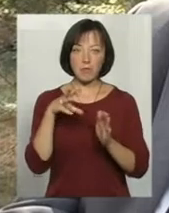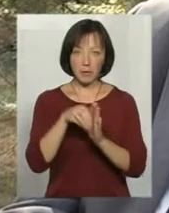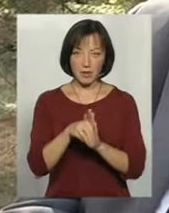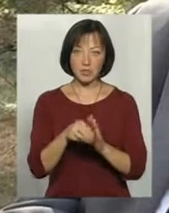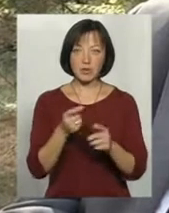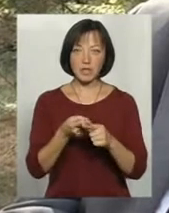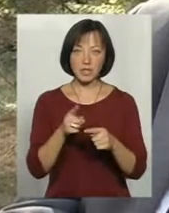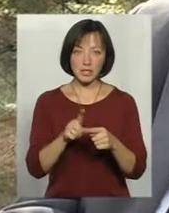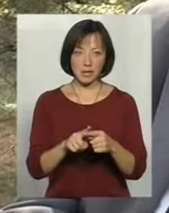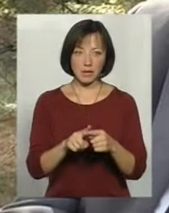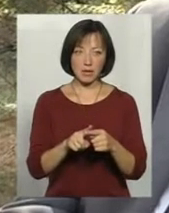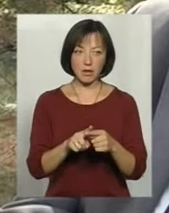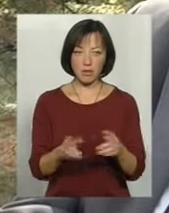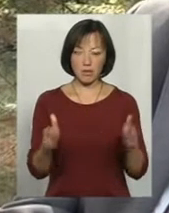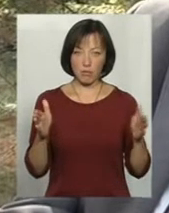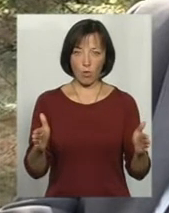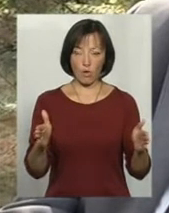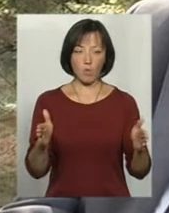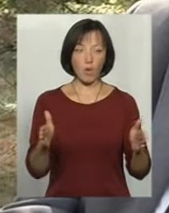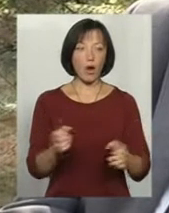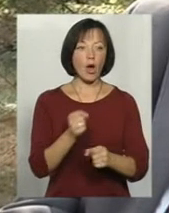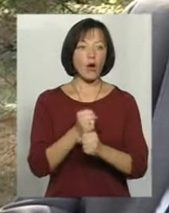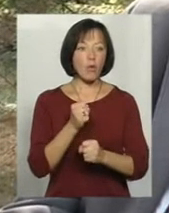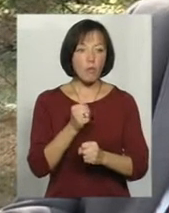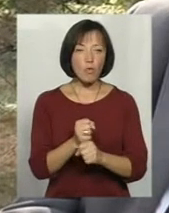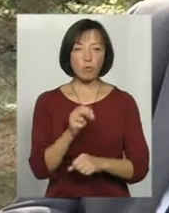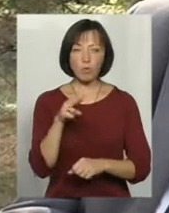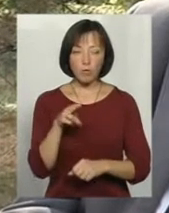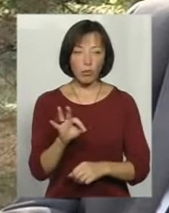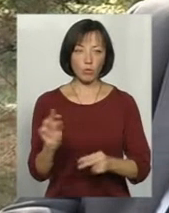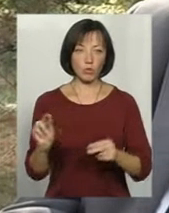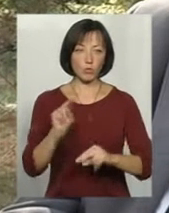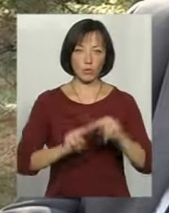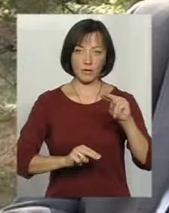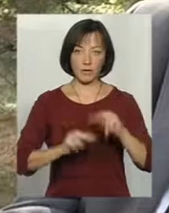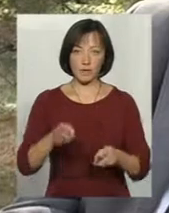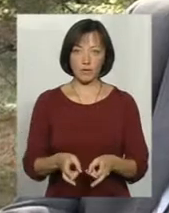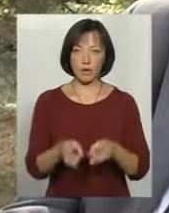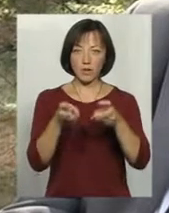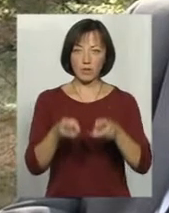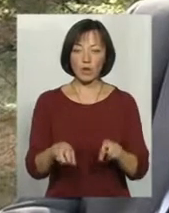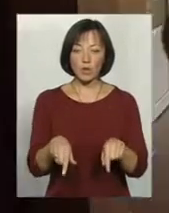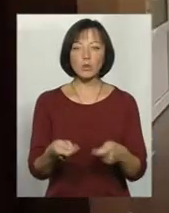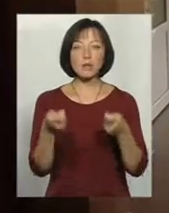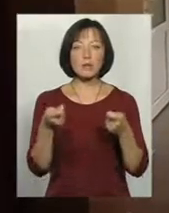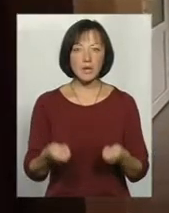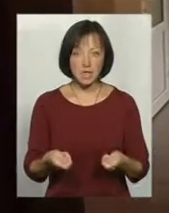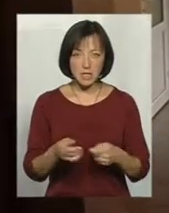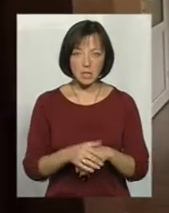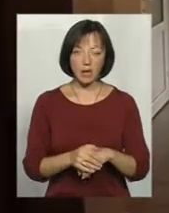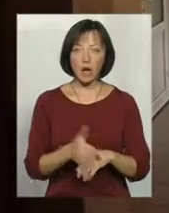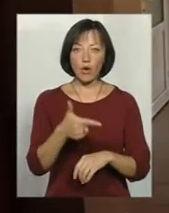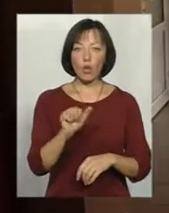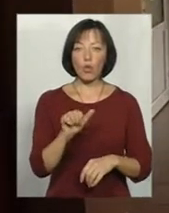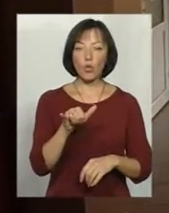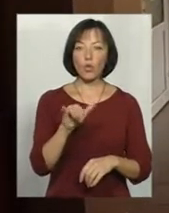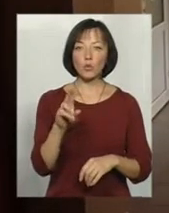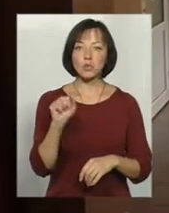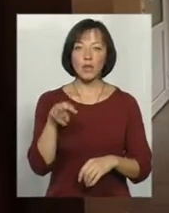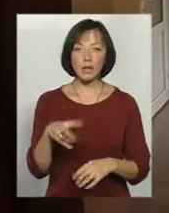прийом. Тобто роботи по самому будівництву ліфта тут мізер. Павло Гуцал уже